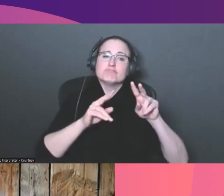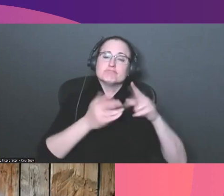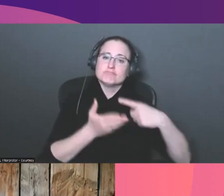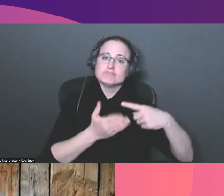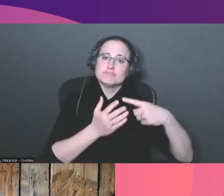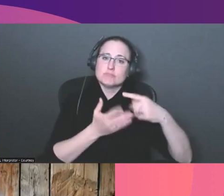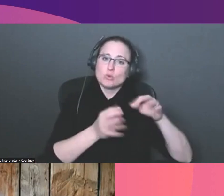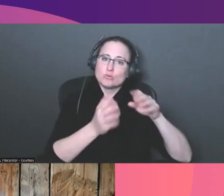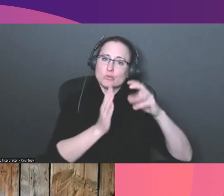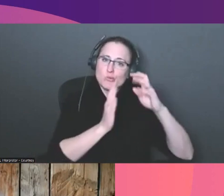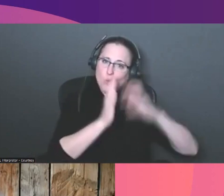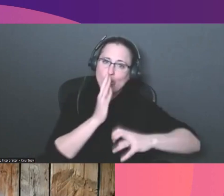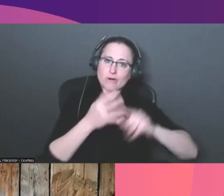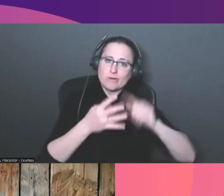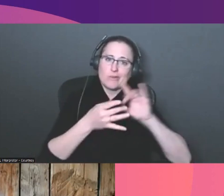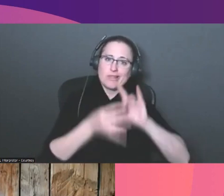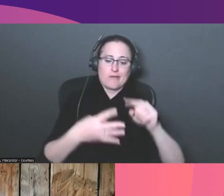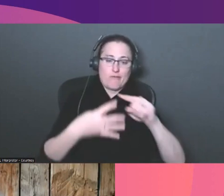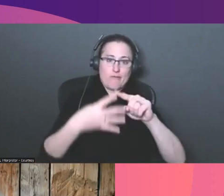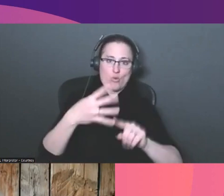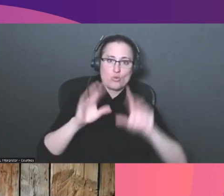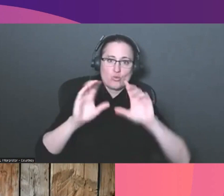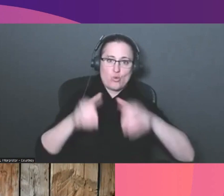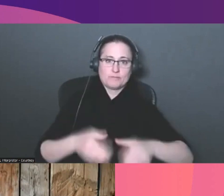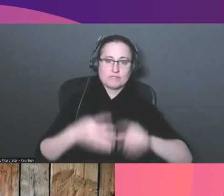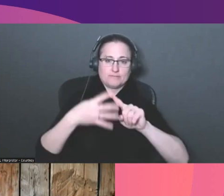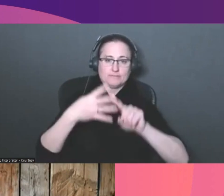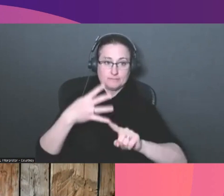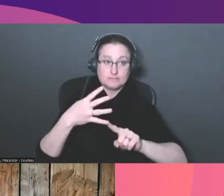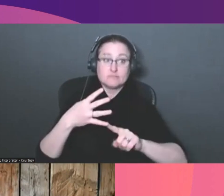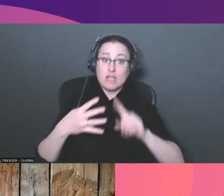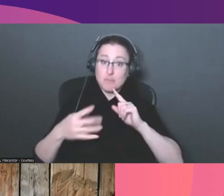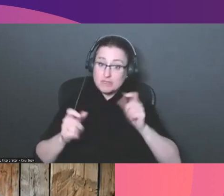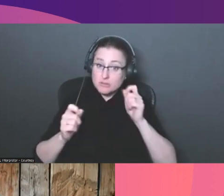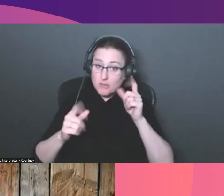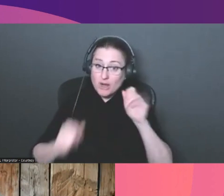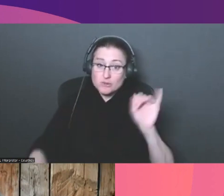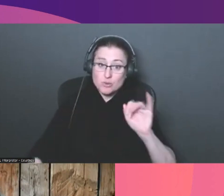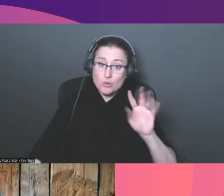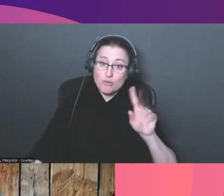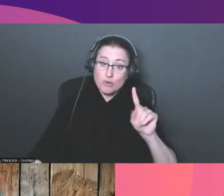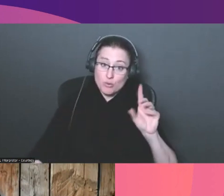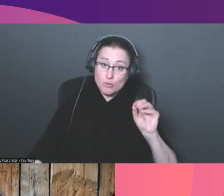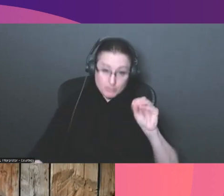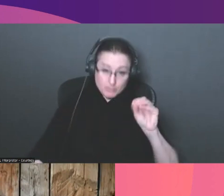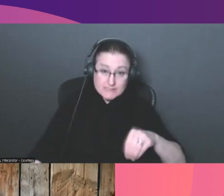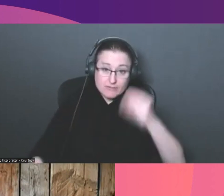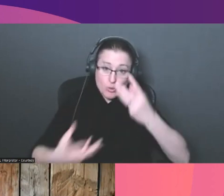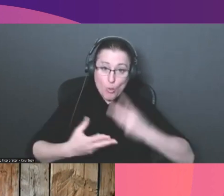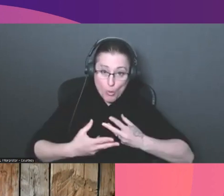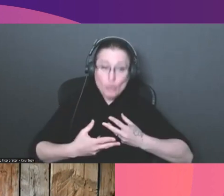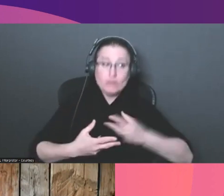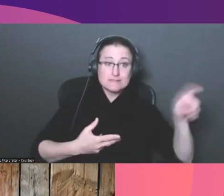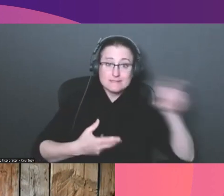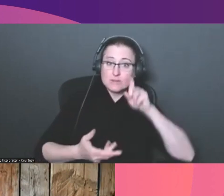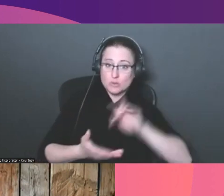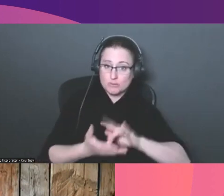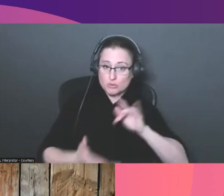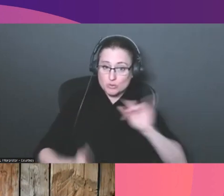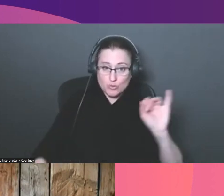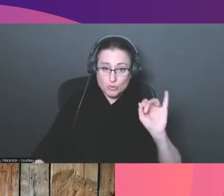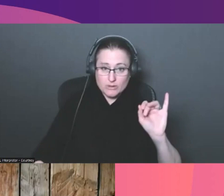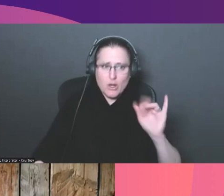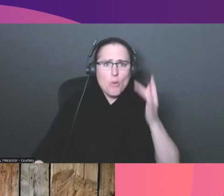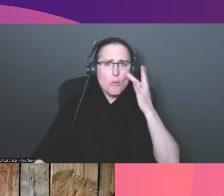Et nous sommes penchés sur les 4 groupes. Pour nous, c'était surprenant que 41% des personnes ont fait l'objet de